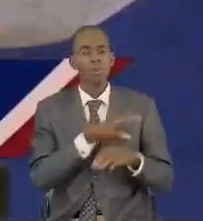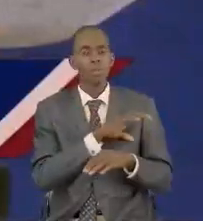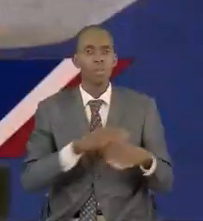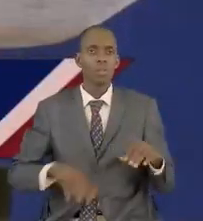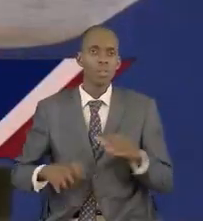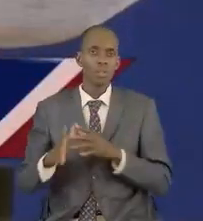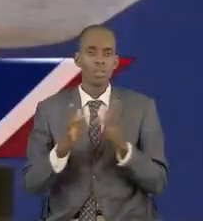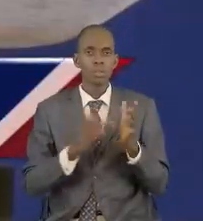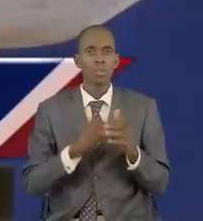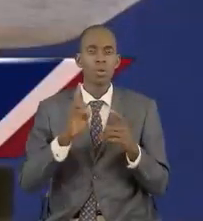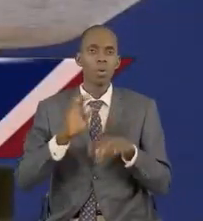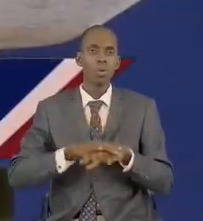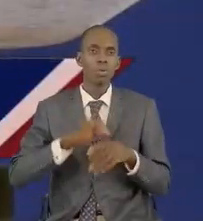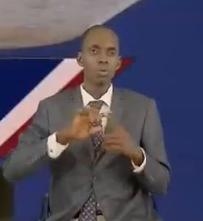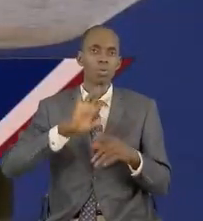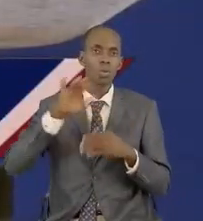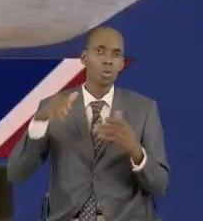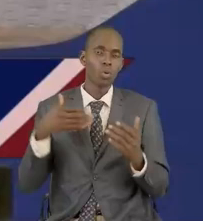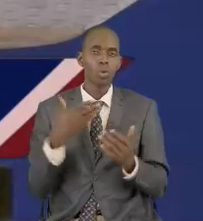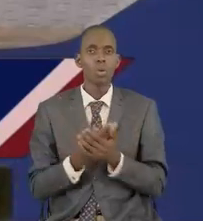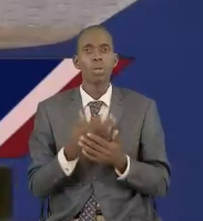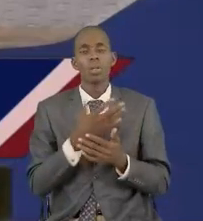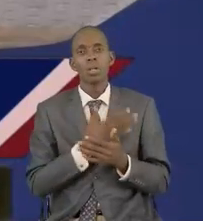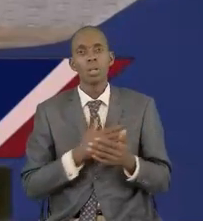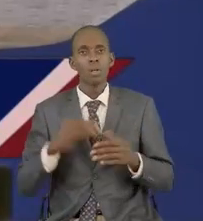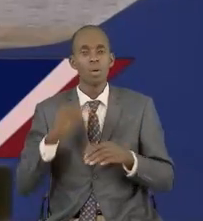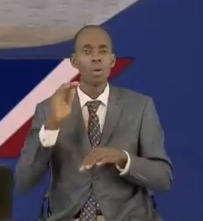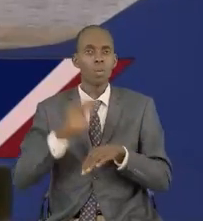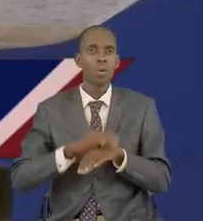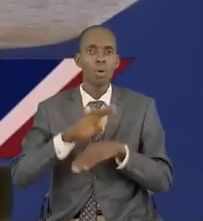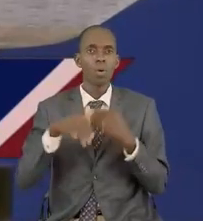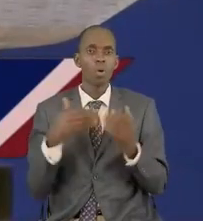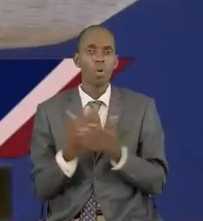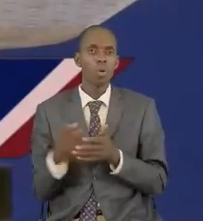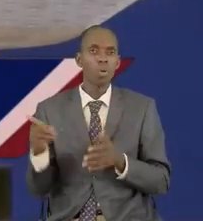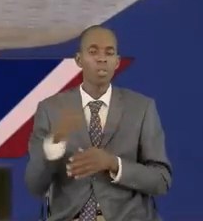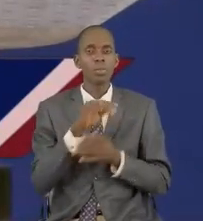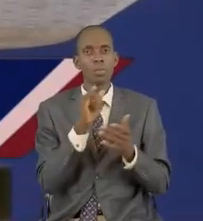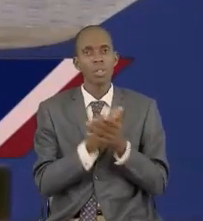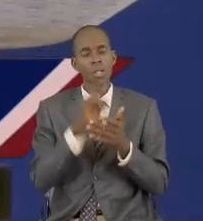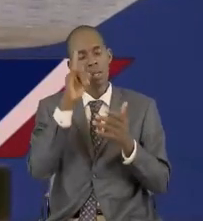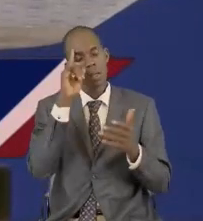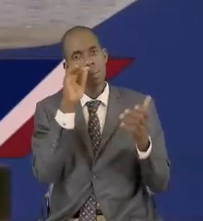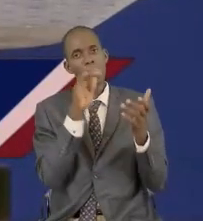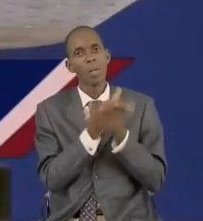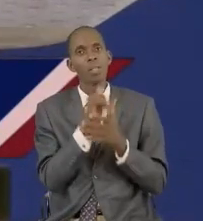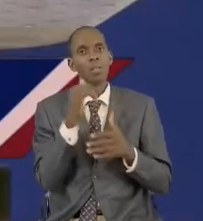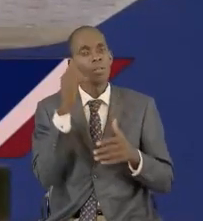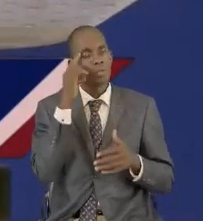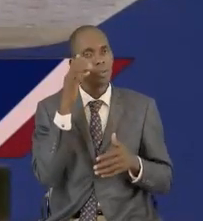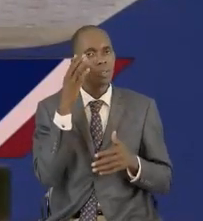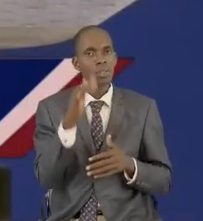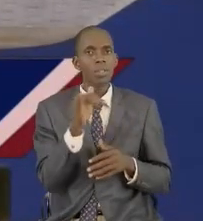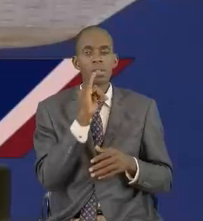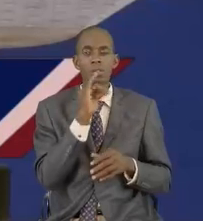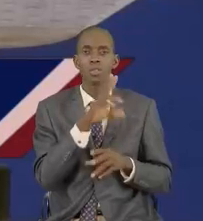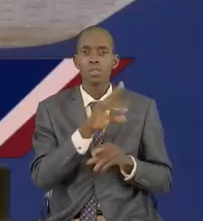tous ceux qui croient il n'y a point de distinction